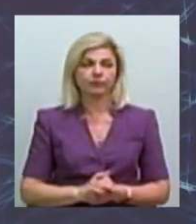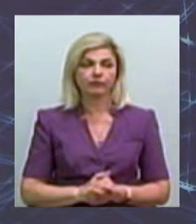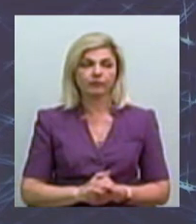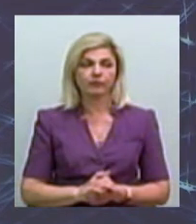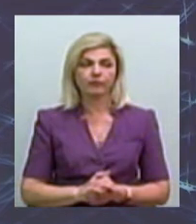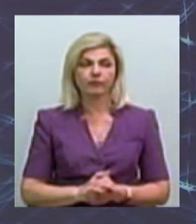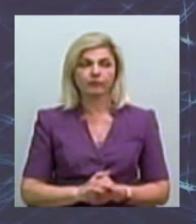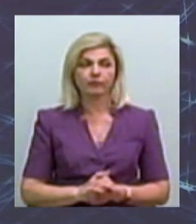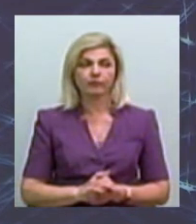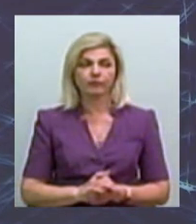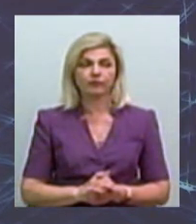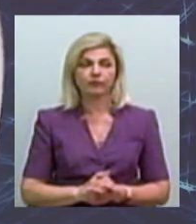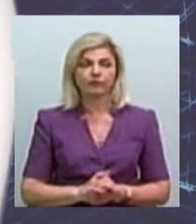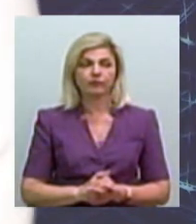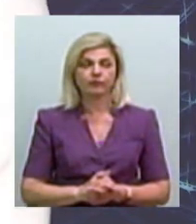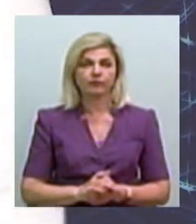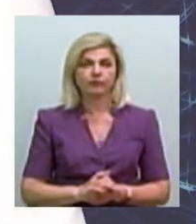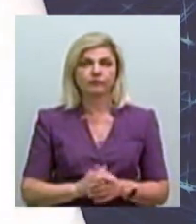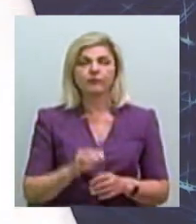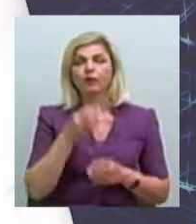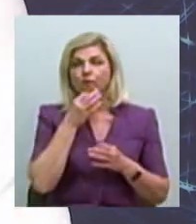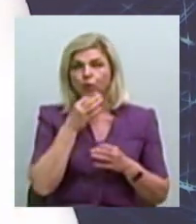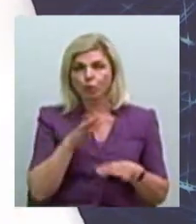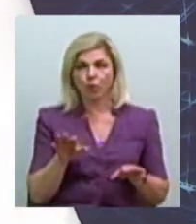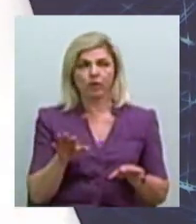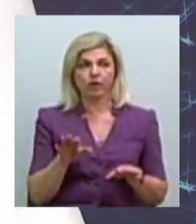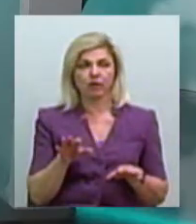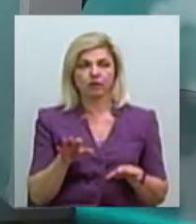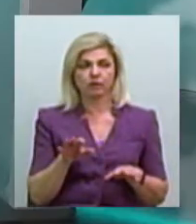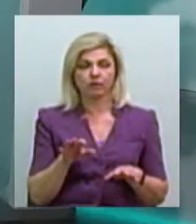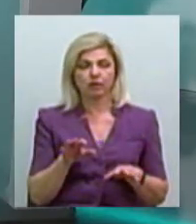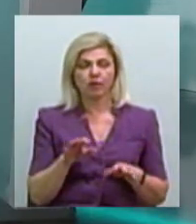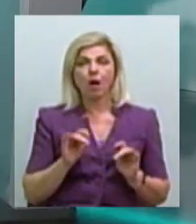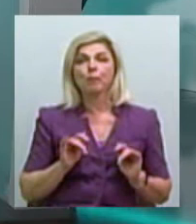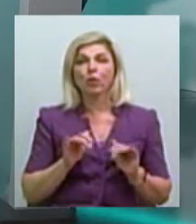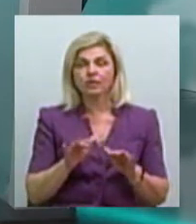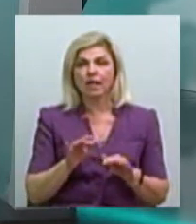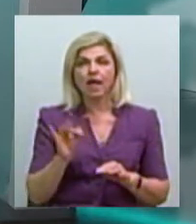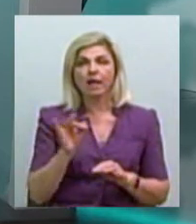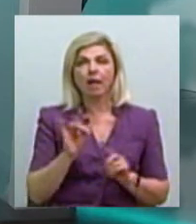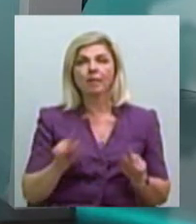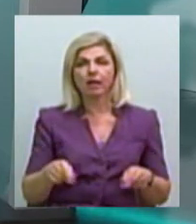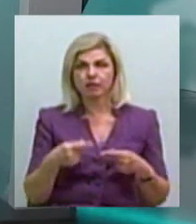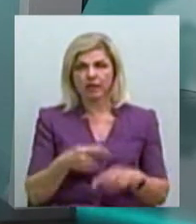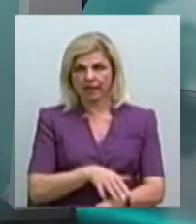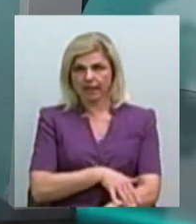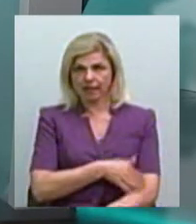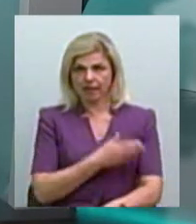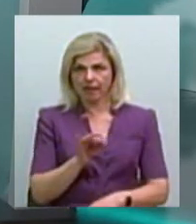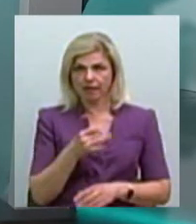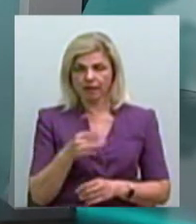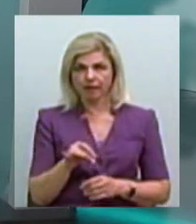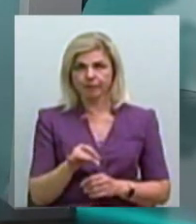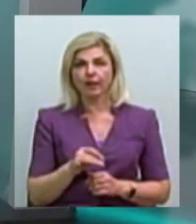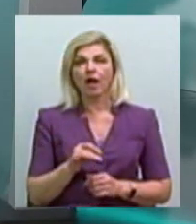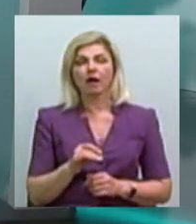вообще длительный, как Анатолий сказал, он в любой процессе реабилитационном, он длительный.